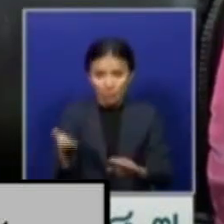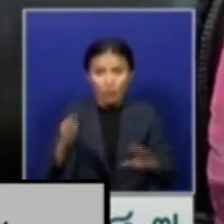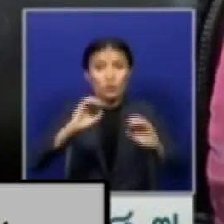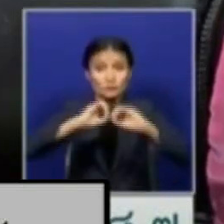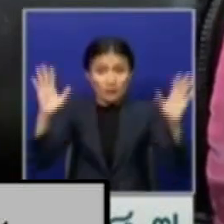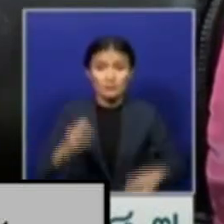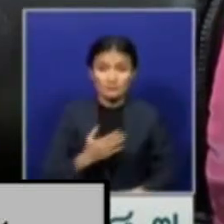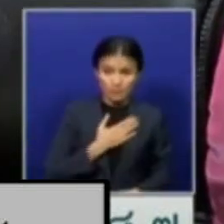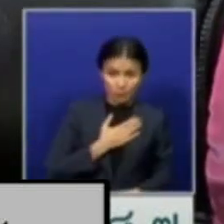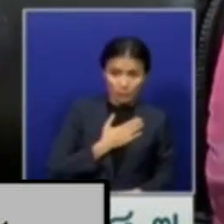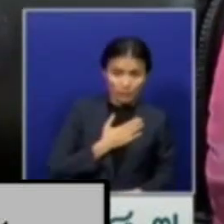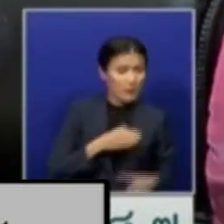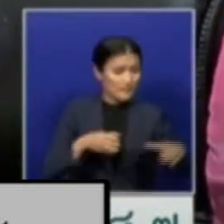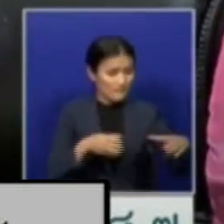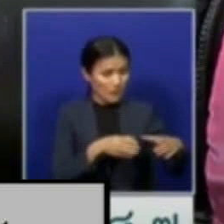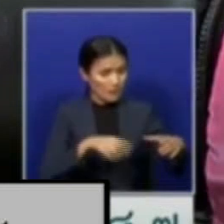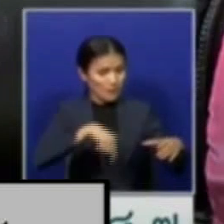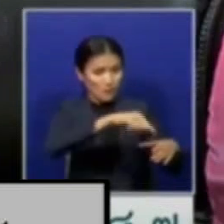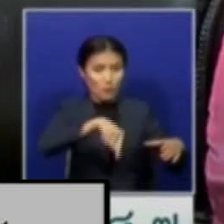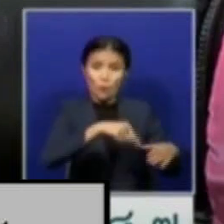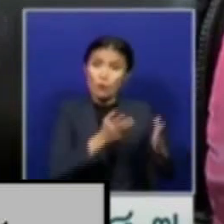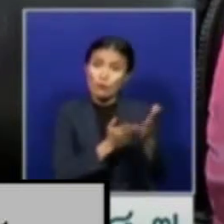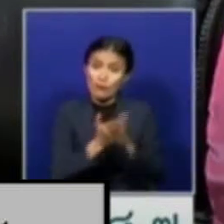ติพระราชกำหนดเ